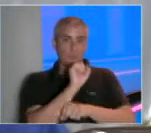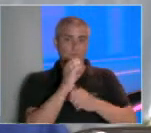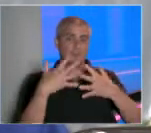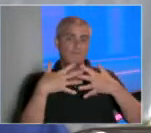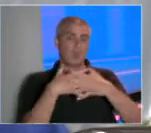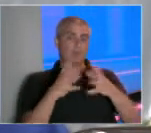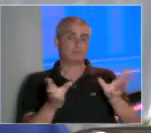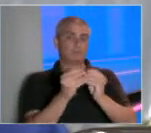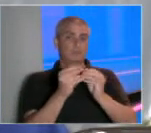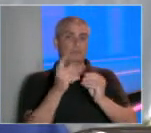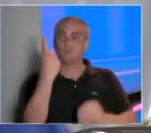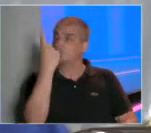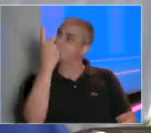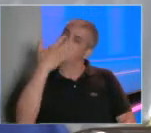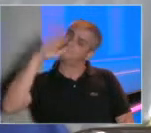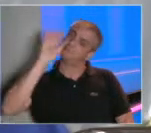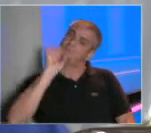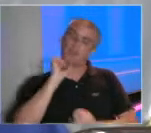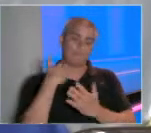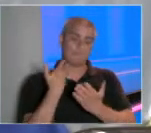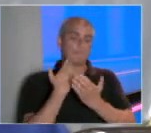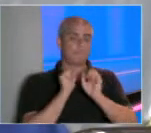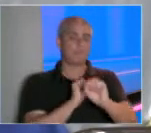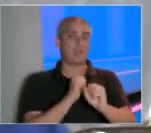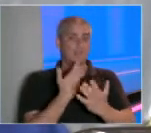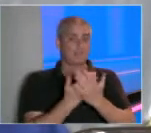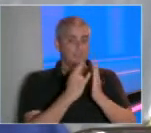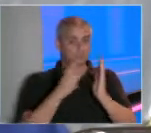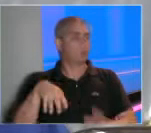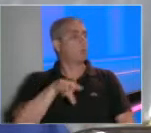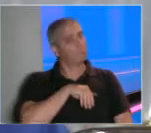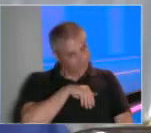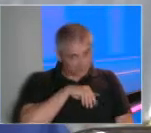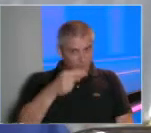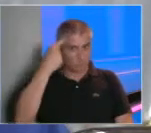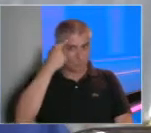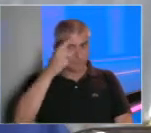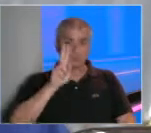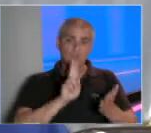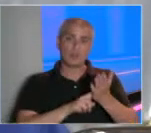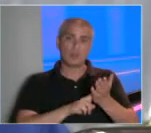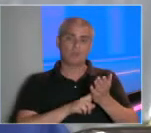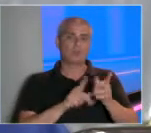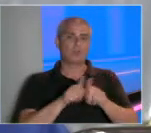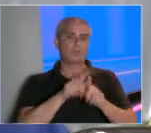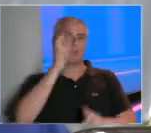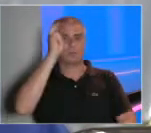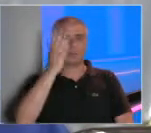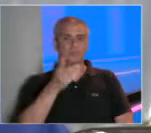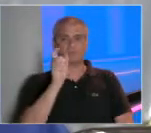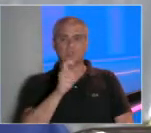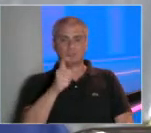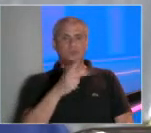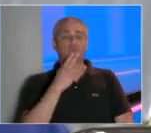וקואליציה באחד, כאחד שהוא מצביע בעד הצעת חוק שהוא מסכים לה ושהוא יודע שהיא נכונה, כמוהו כבני גנץ,